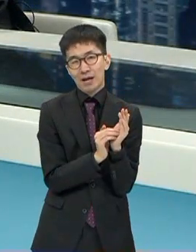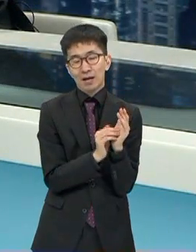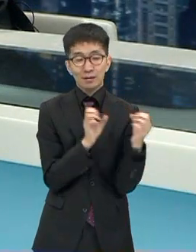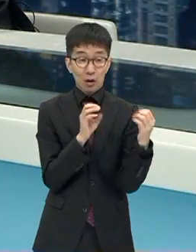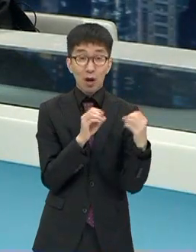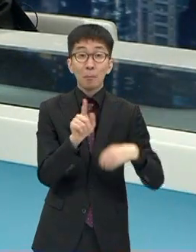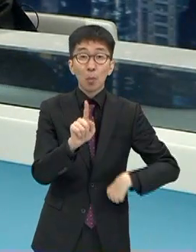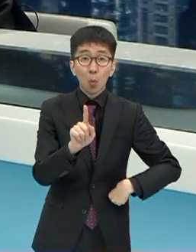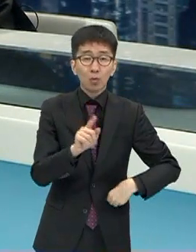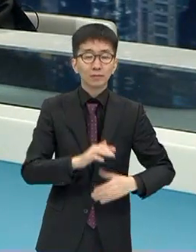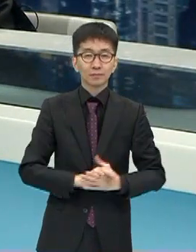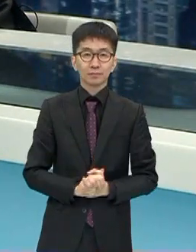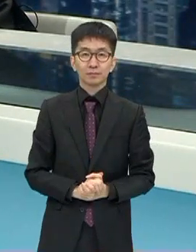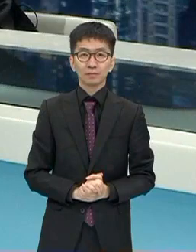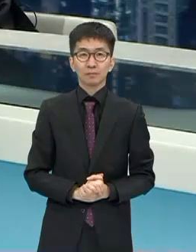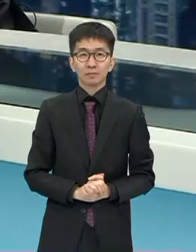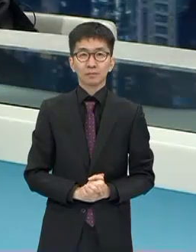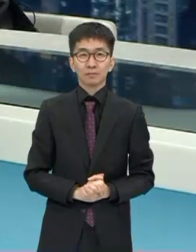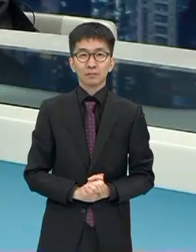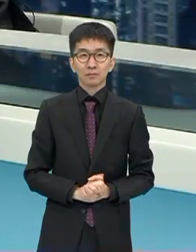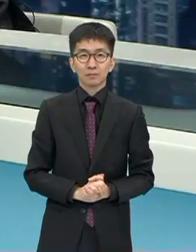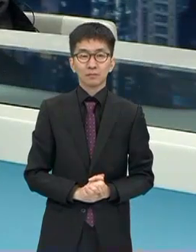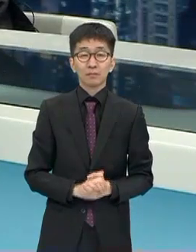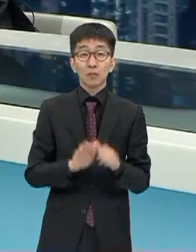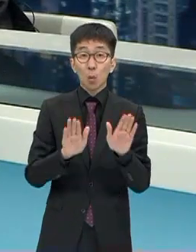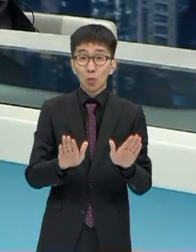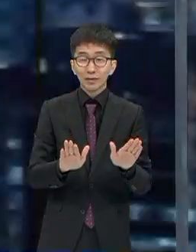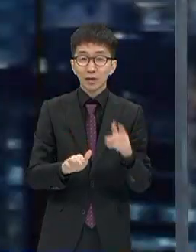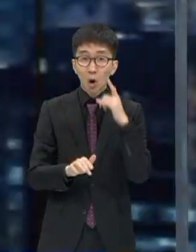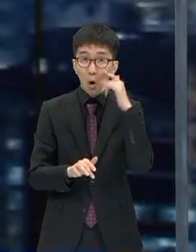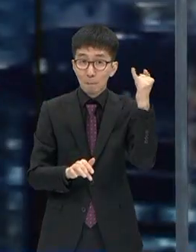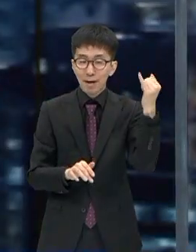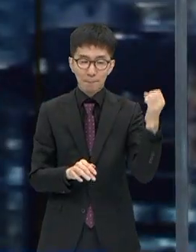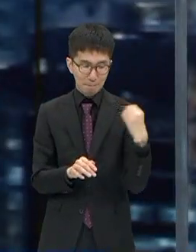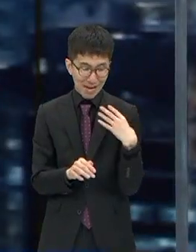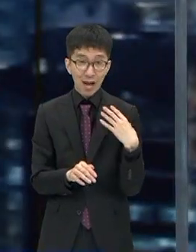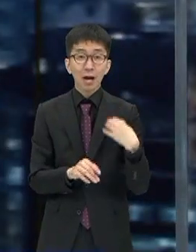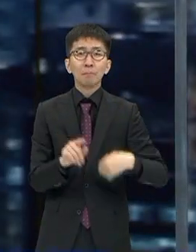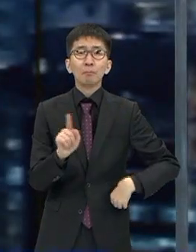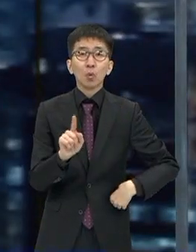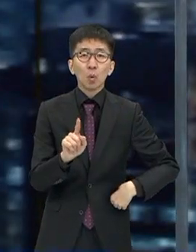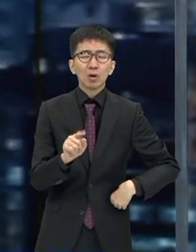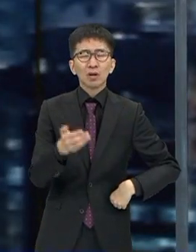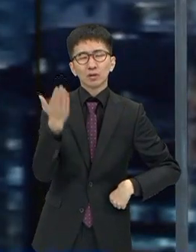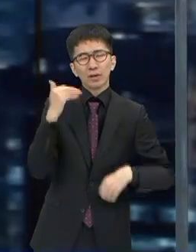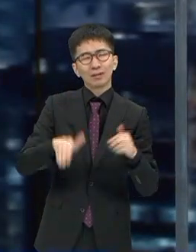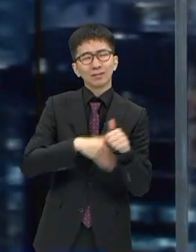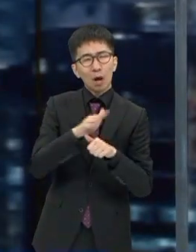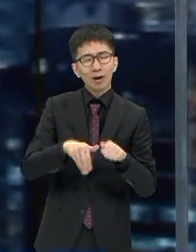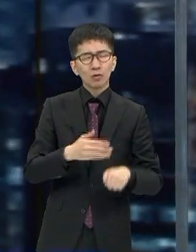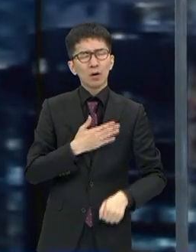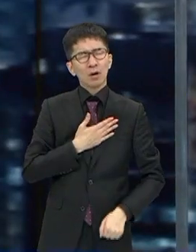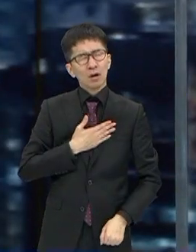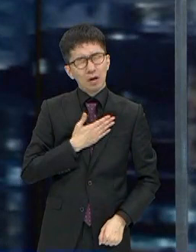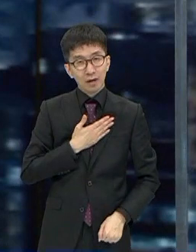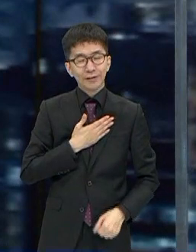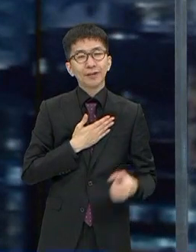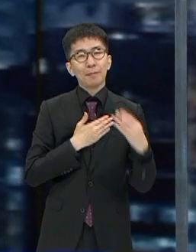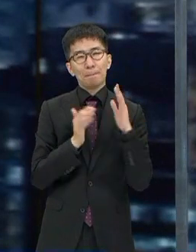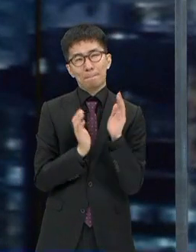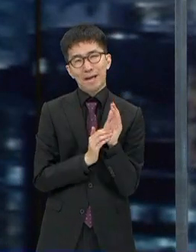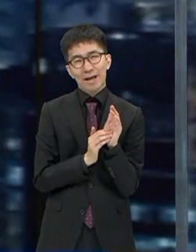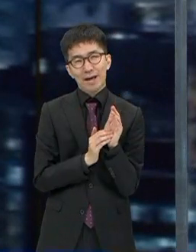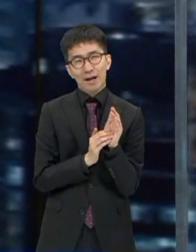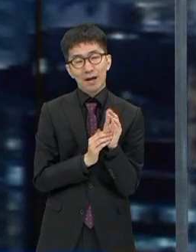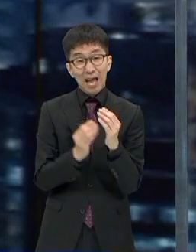들어봤는데 어떤 이야기를 하시던가요? 네, 오늘 이군 부모님을 직접 만나서 당시 상황과 심경을 직접 들어봤는데요. 네.